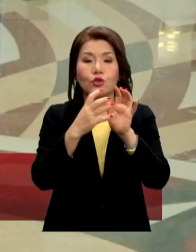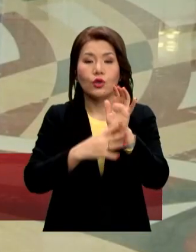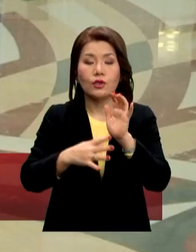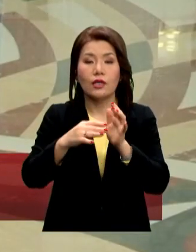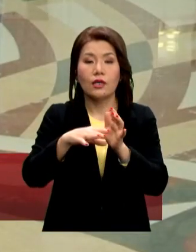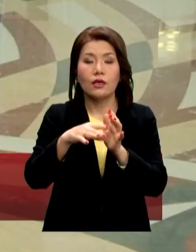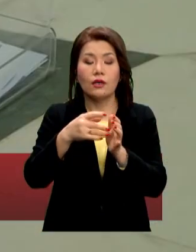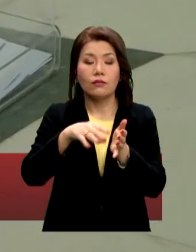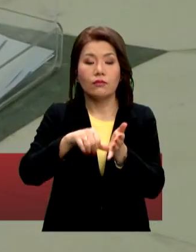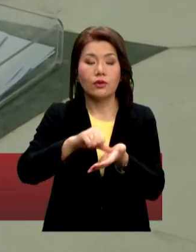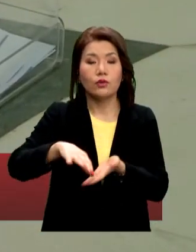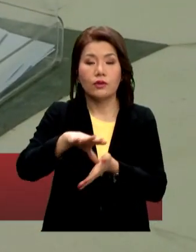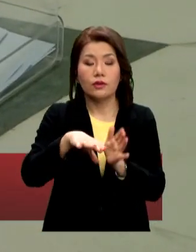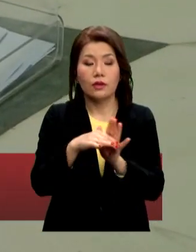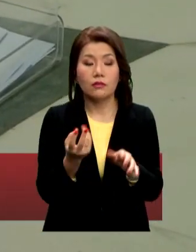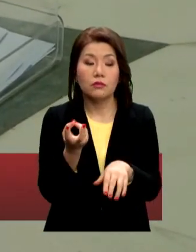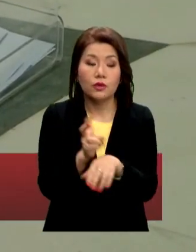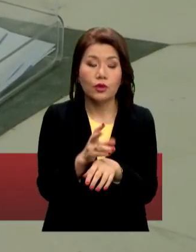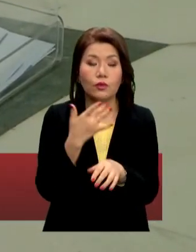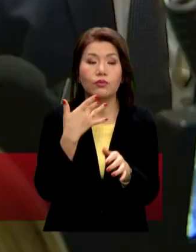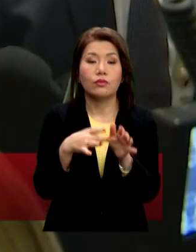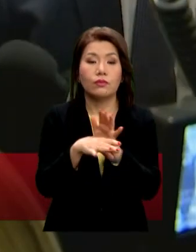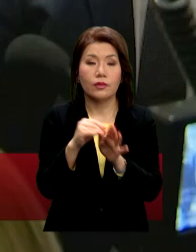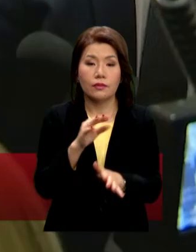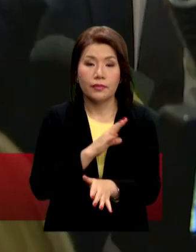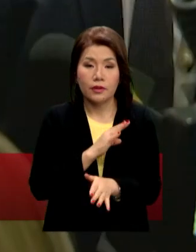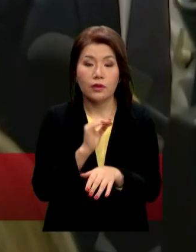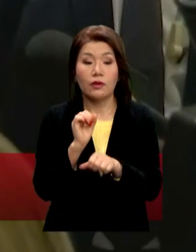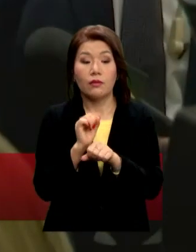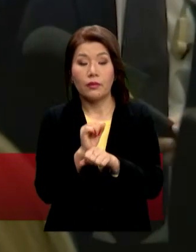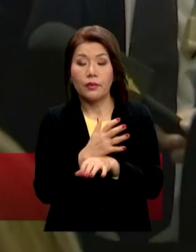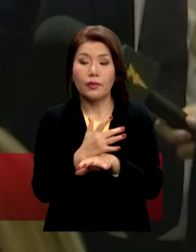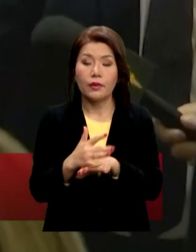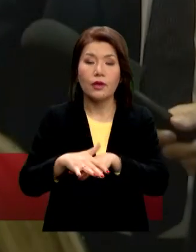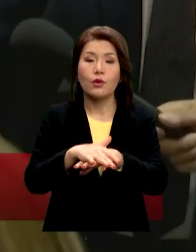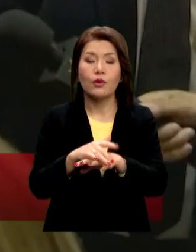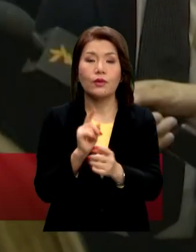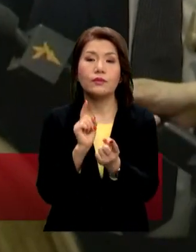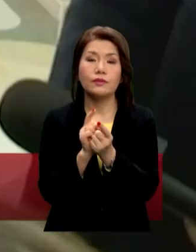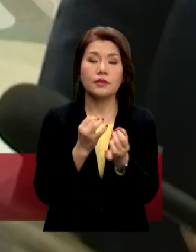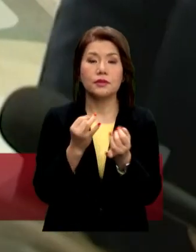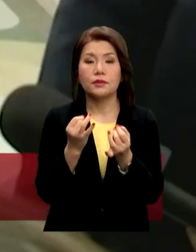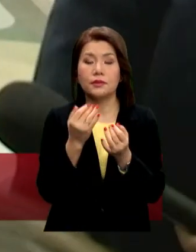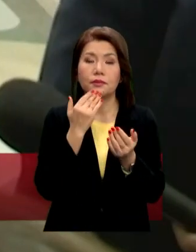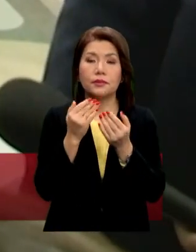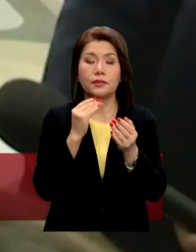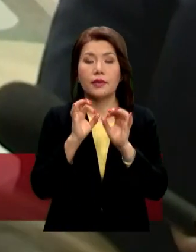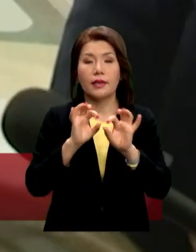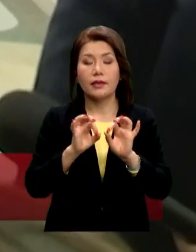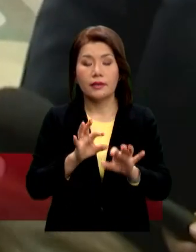сайлау учаскесінде таңдауын жасады. Біраз аялдап, қаумалаған жұртпен және бұқаралық ақпарат құралдары өкілдерімен